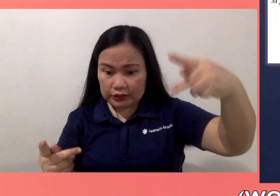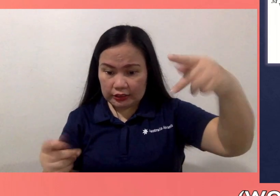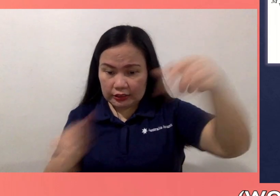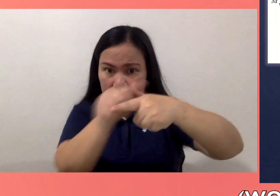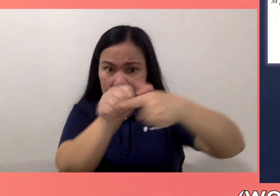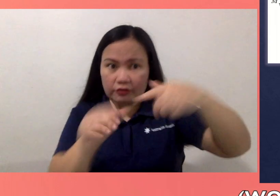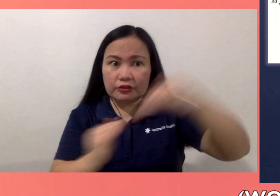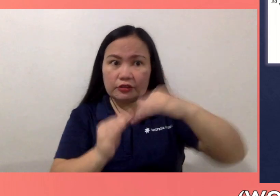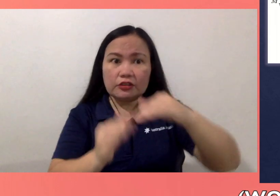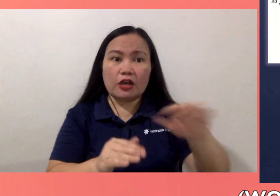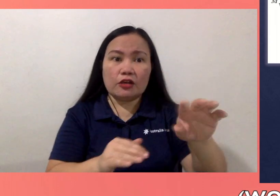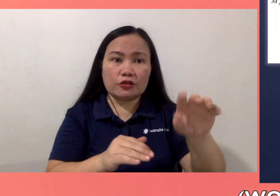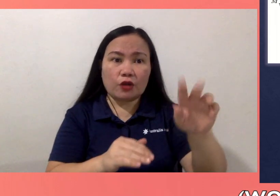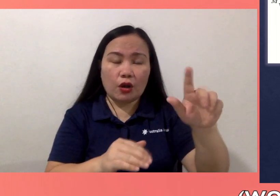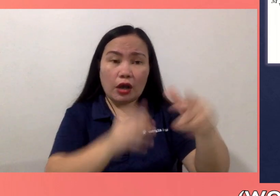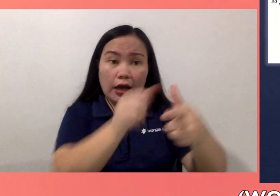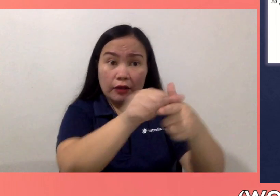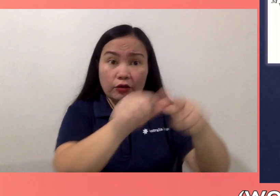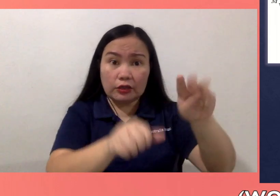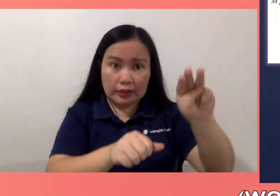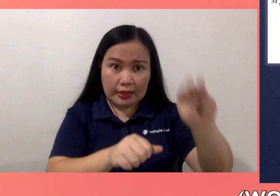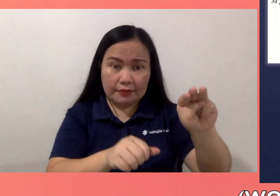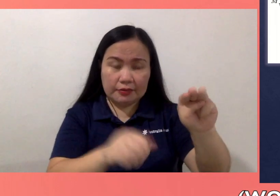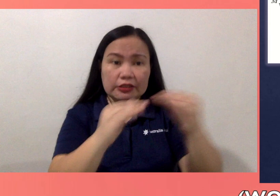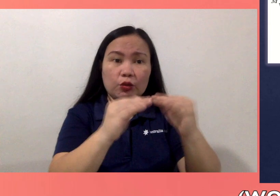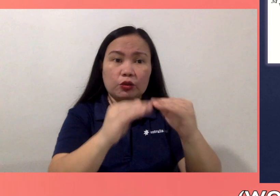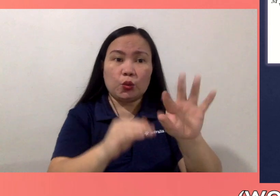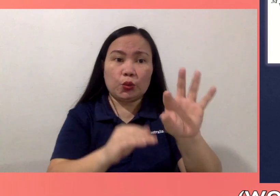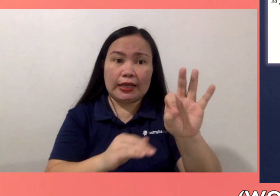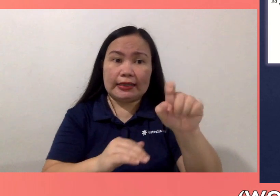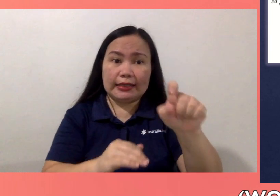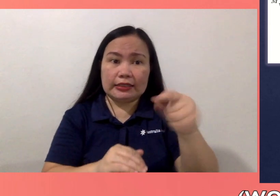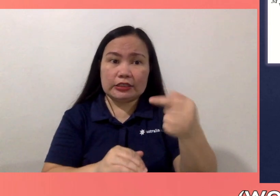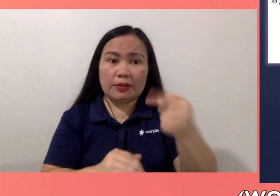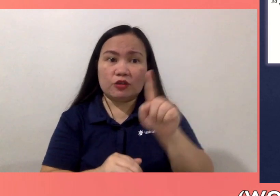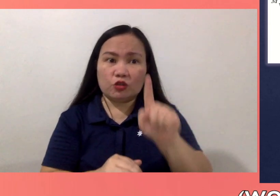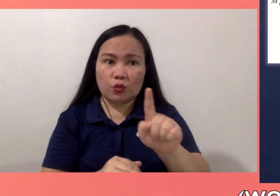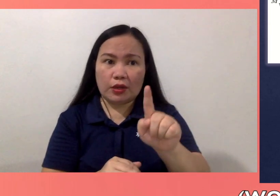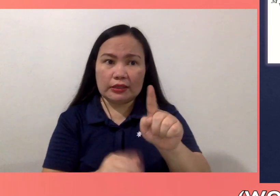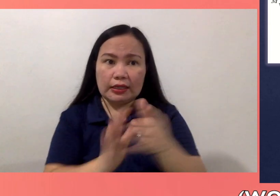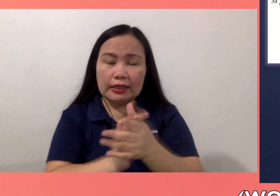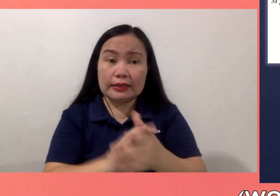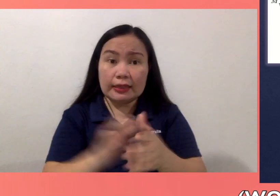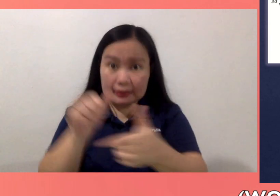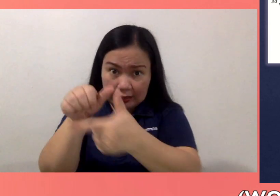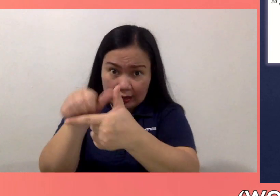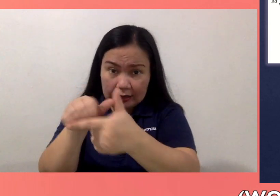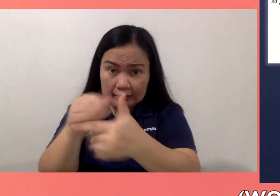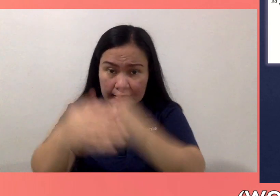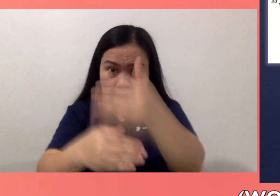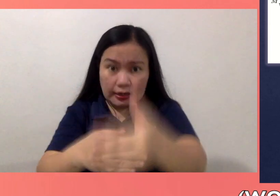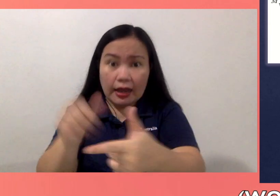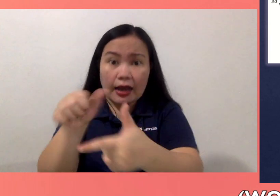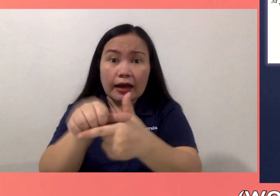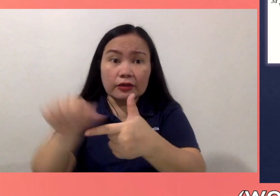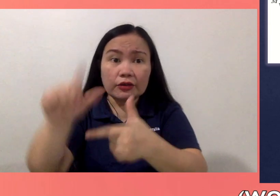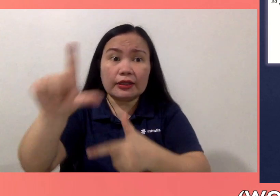si angle M natin ay 9x minus 1. Okay? Plus, yung angle L natin, that is 114,